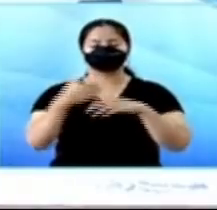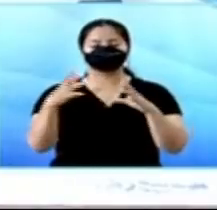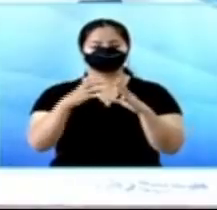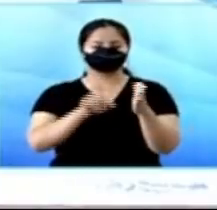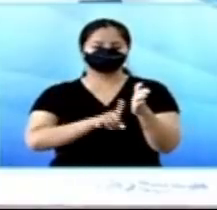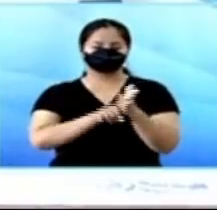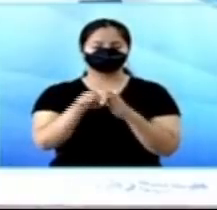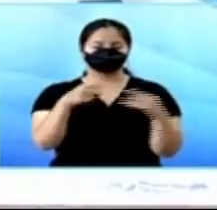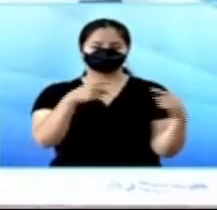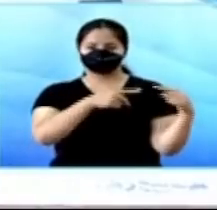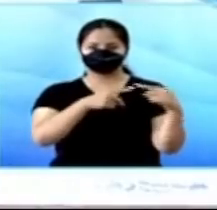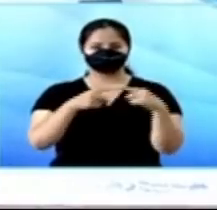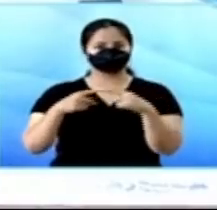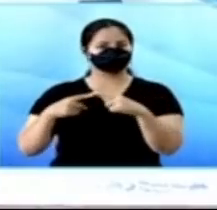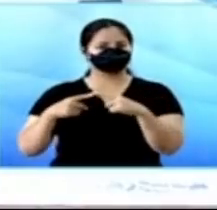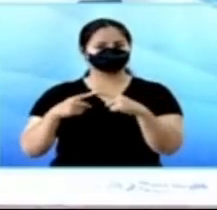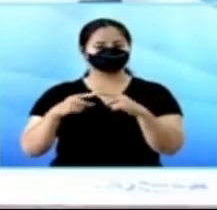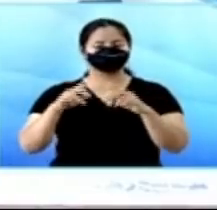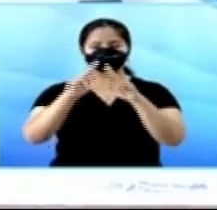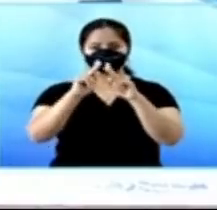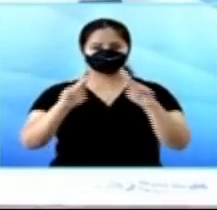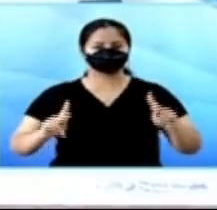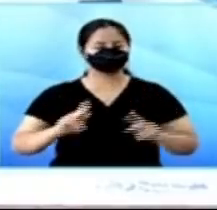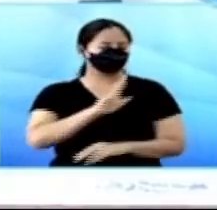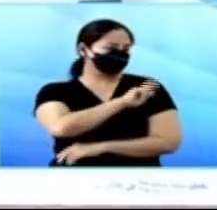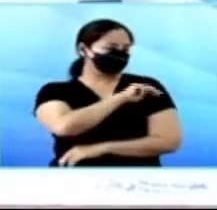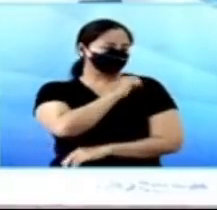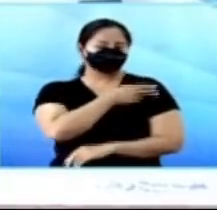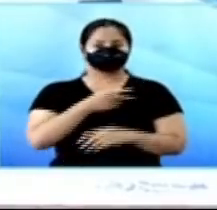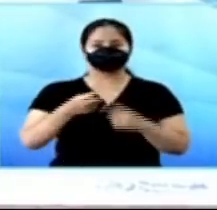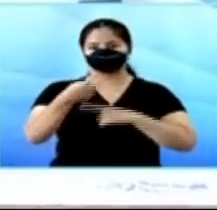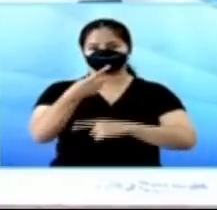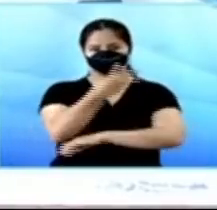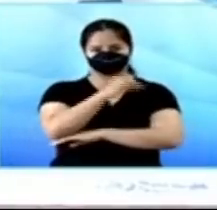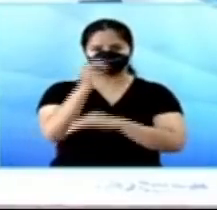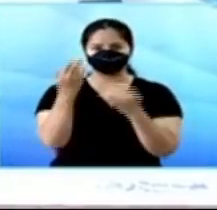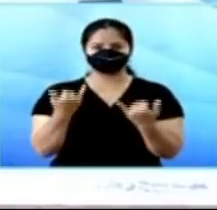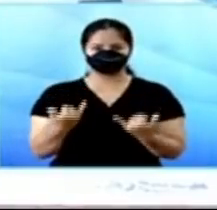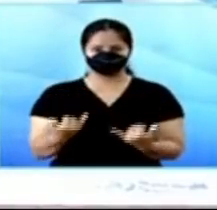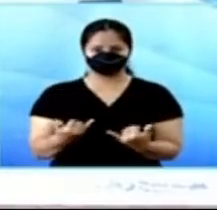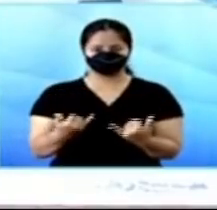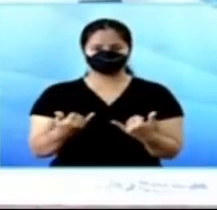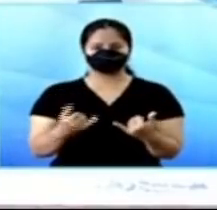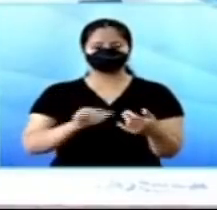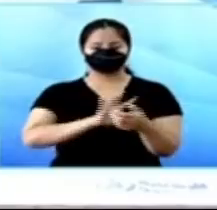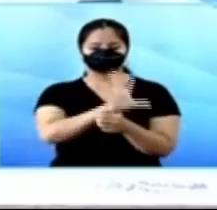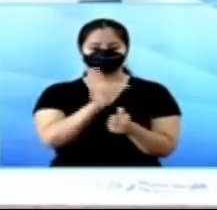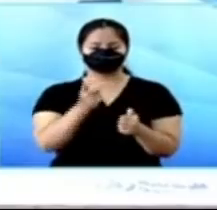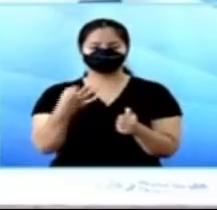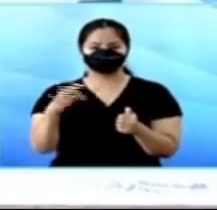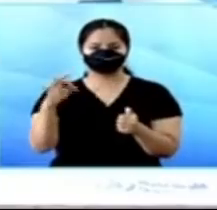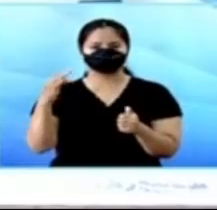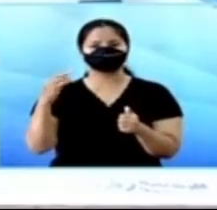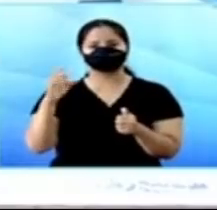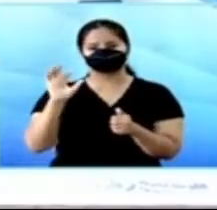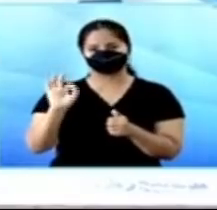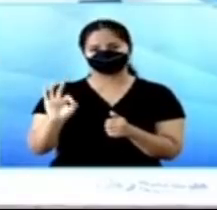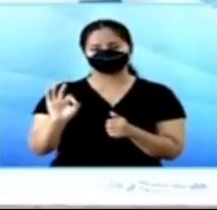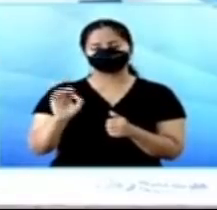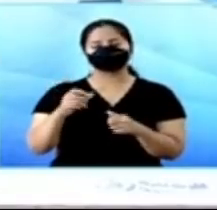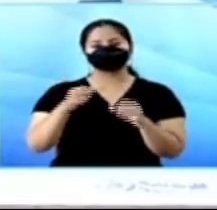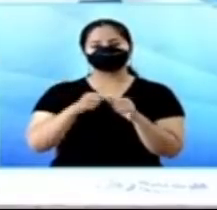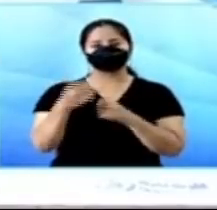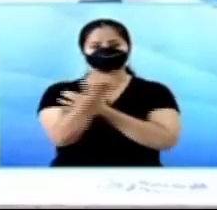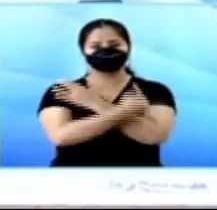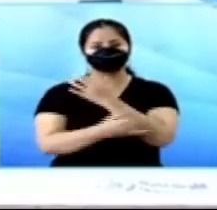ควบคุมพยาธิติดต่อกระทรวงสาธารณสุขจะแถลงข่าวเกี่ยวกับสภาพโควิด19อยู่สปป.ลาว